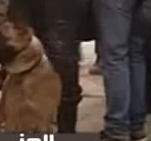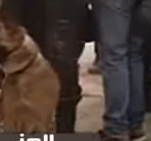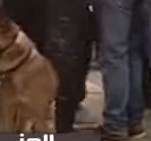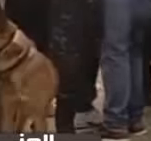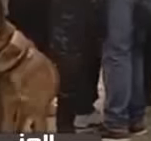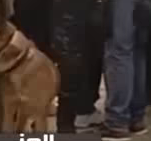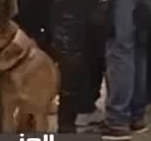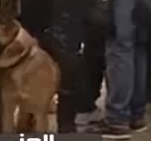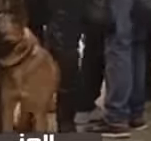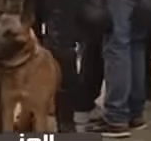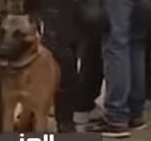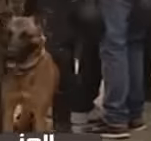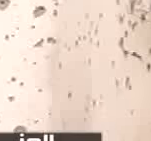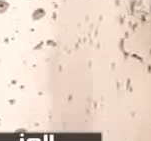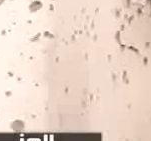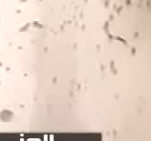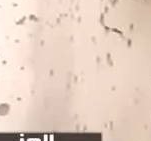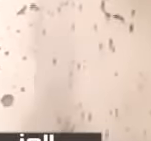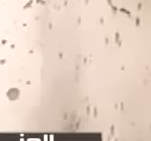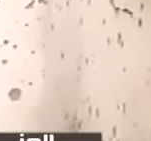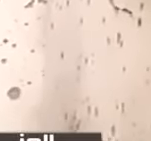الأسلحة والذخيرة.